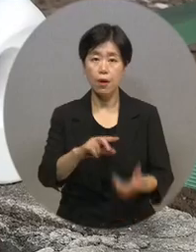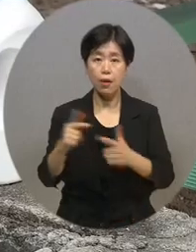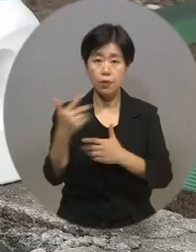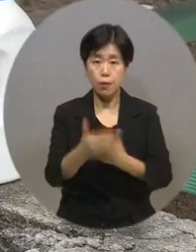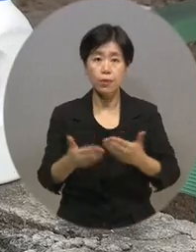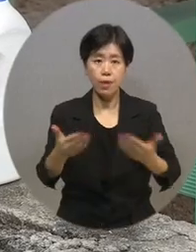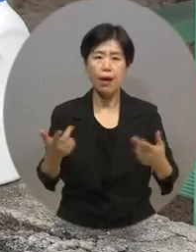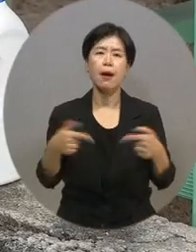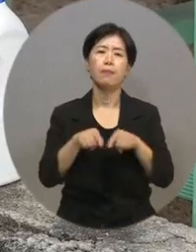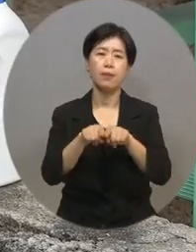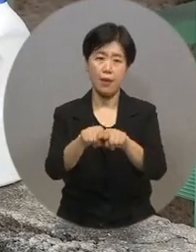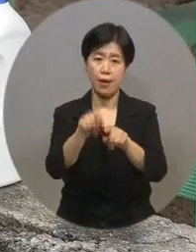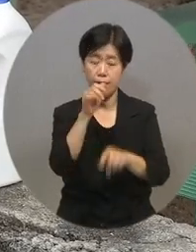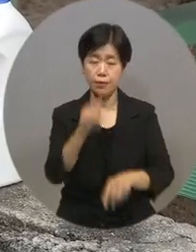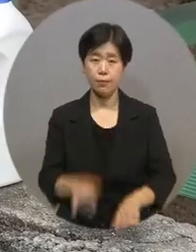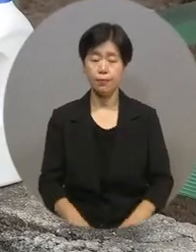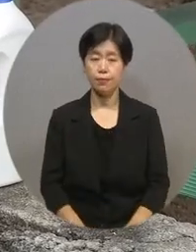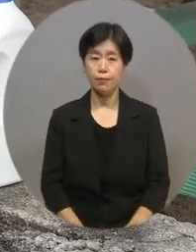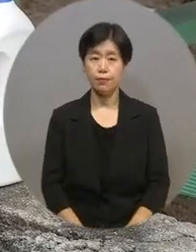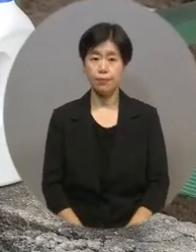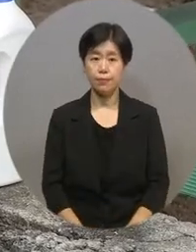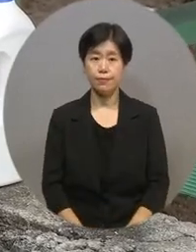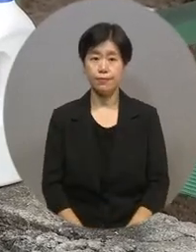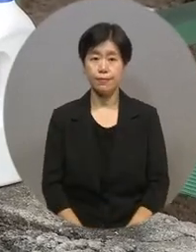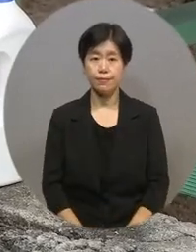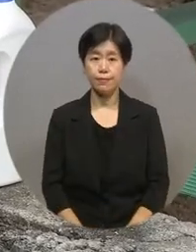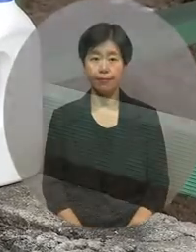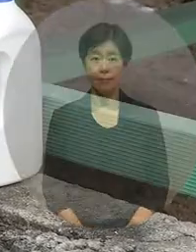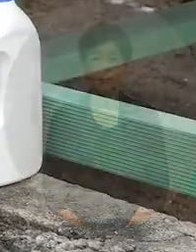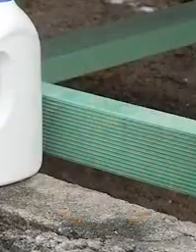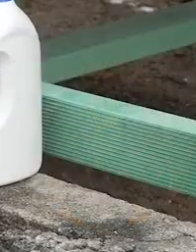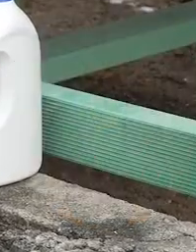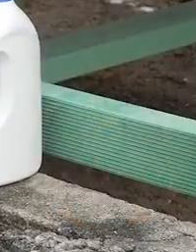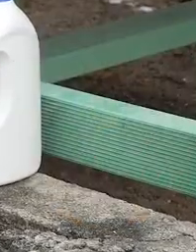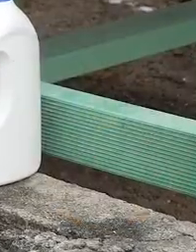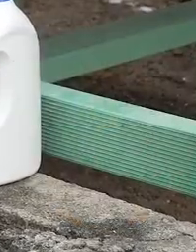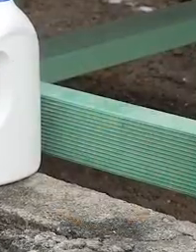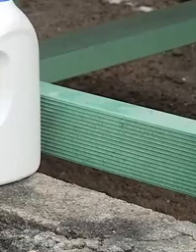봉사활동 등을 추진하고 있습니다. 복지TV 뉴스 이윤희입니다.